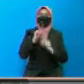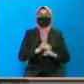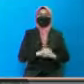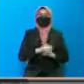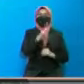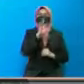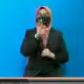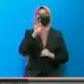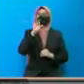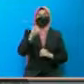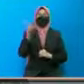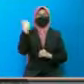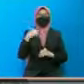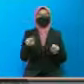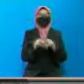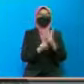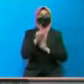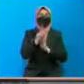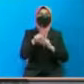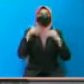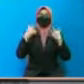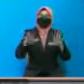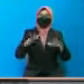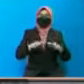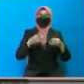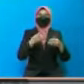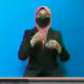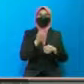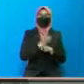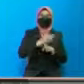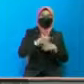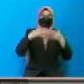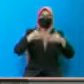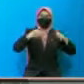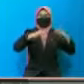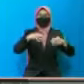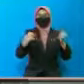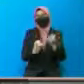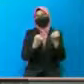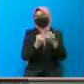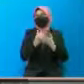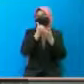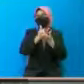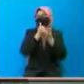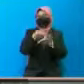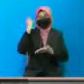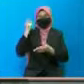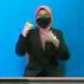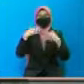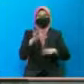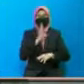ya alhamdulillah dengan membenarkan sektor ekonomi dibuka secara besar dan disokong dengan bantuan-bantuan yang telah saya sampaikan tadi